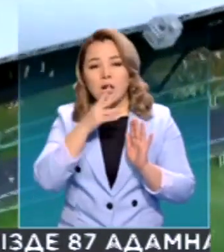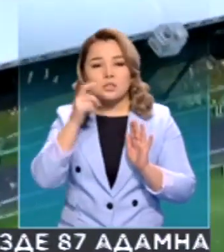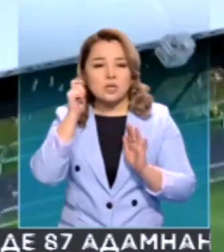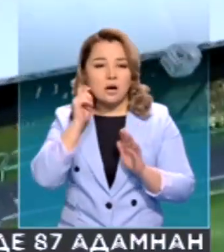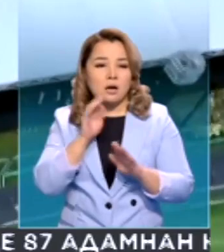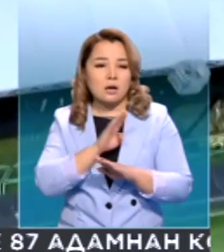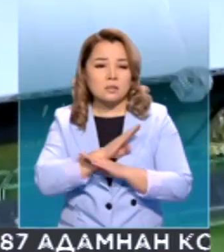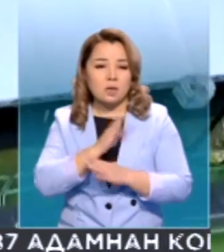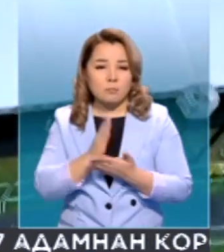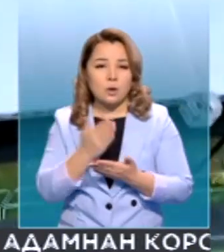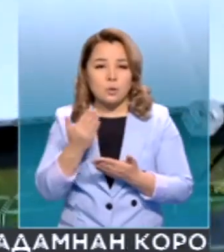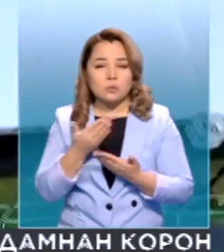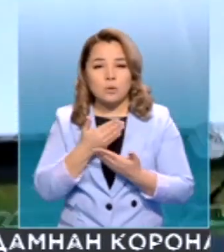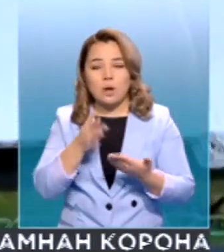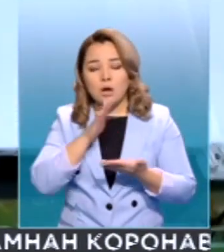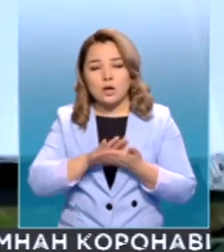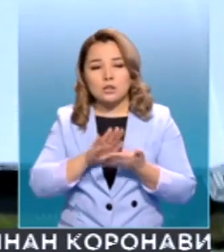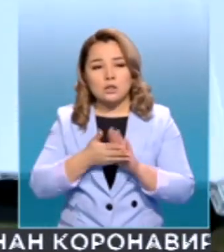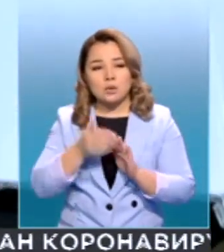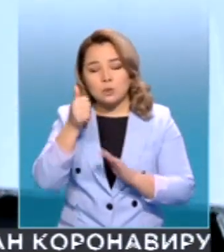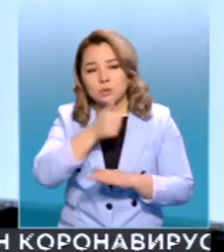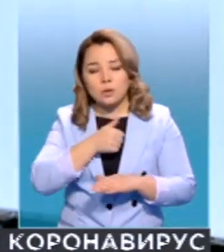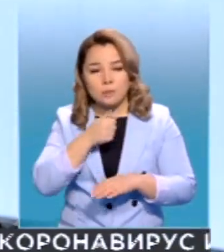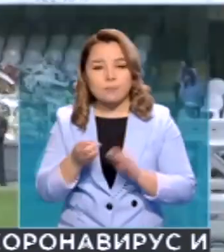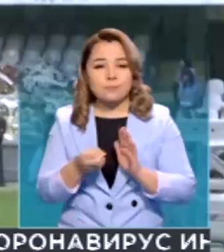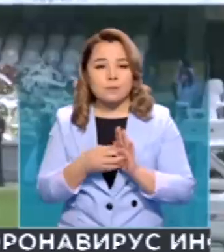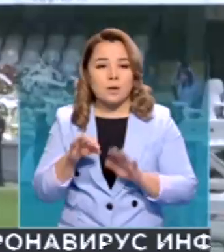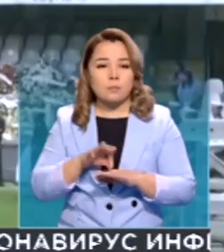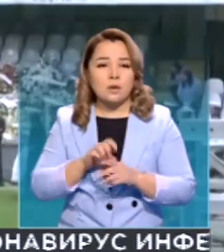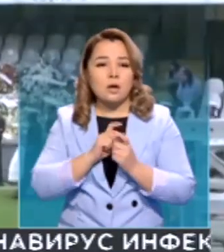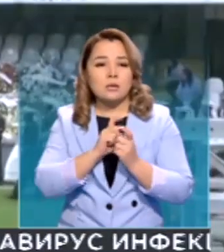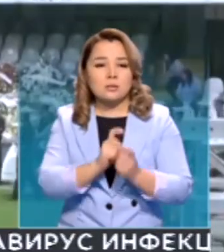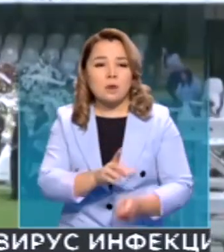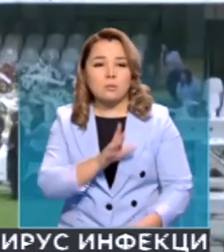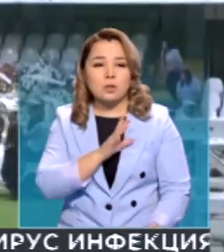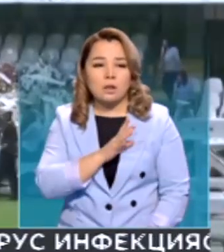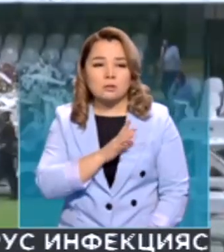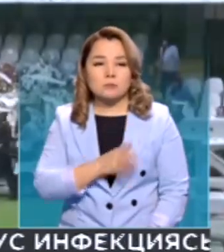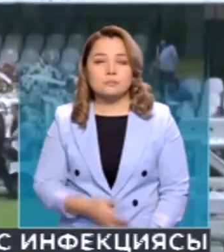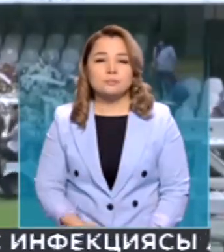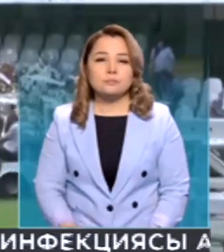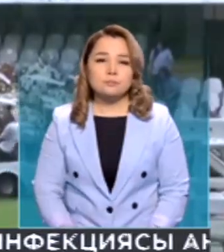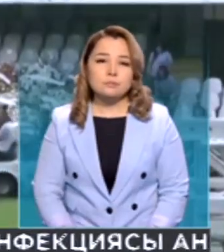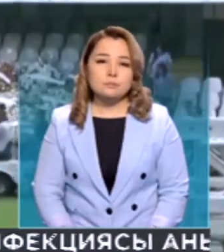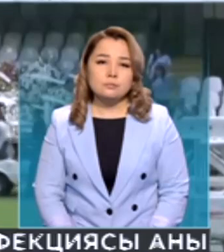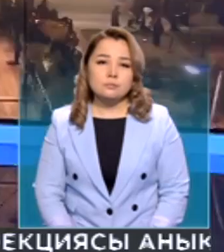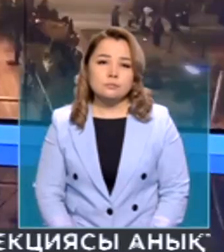дүние салды. Соңғы жылдары ол қатерлі ісікпен күрескен еді.